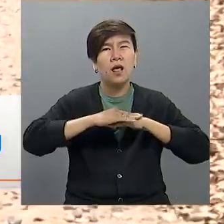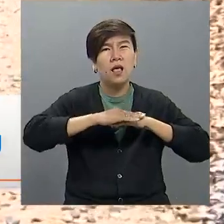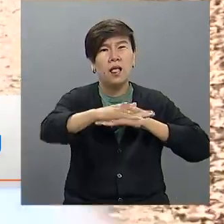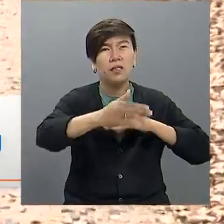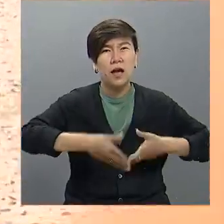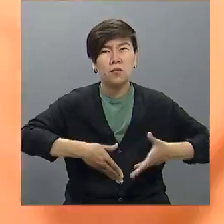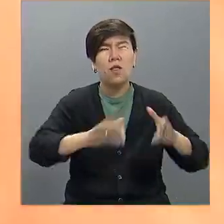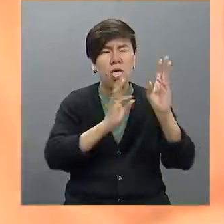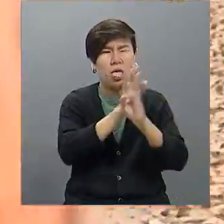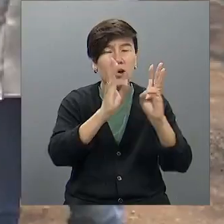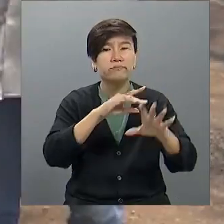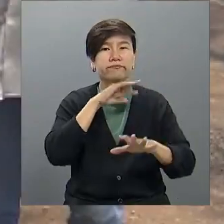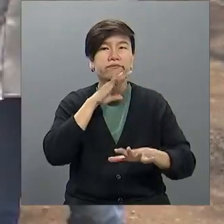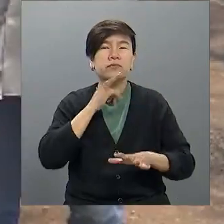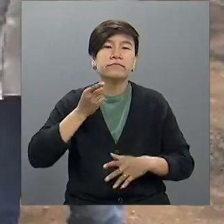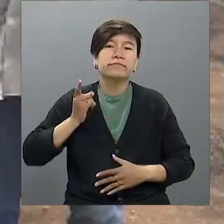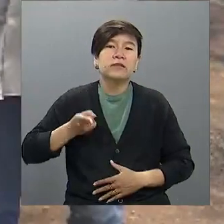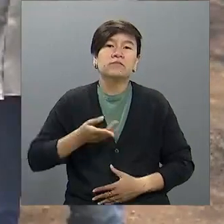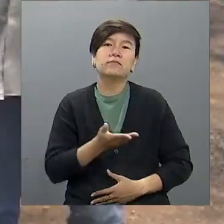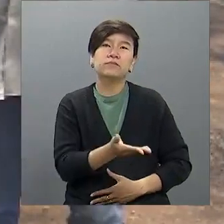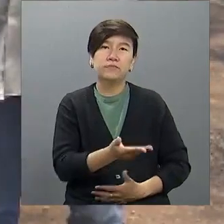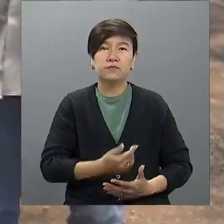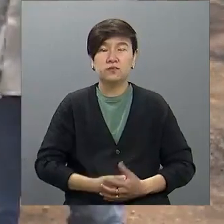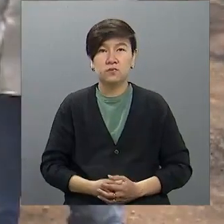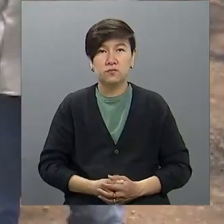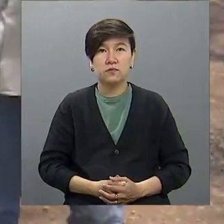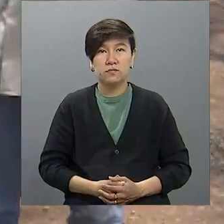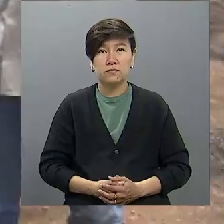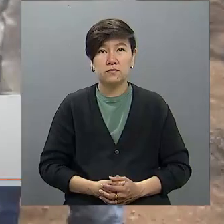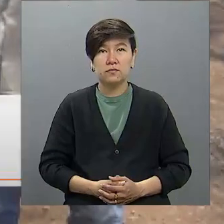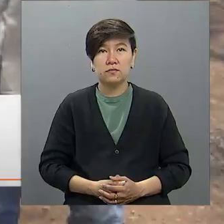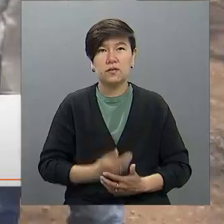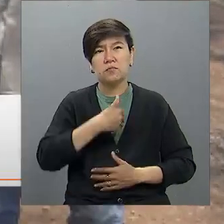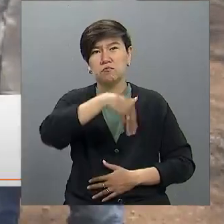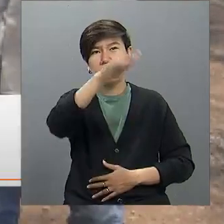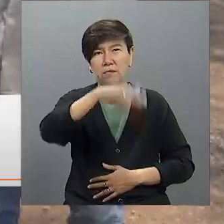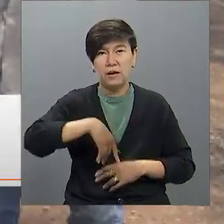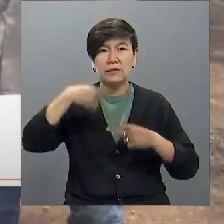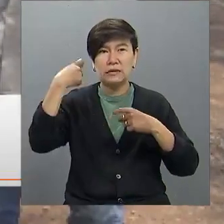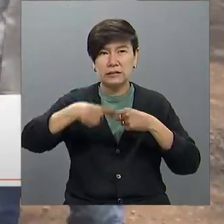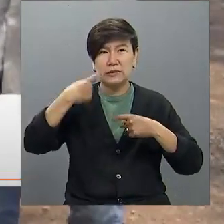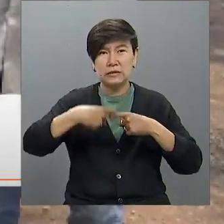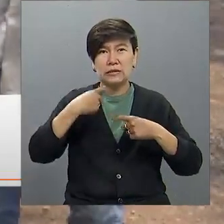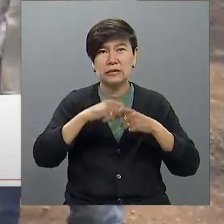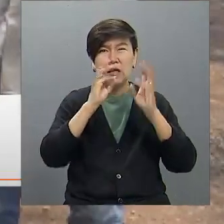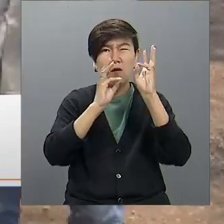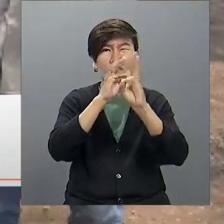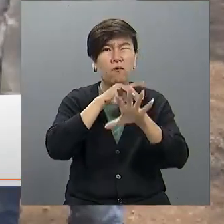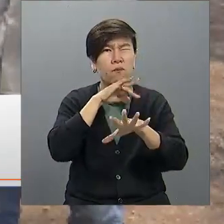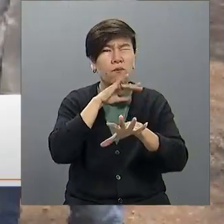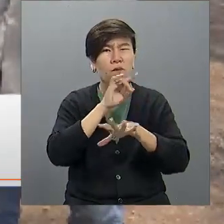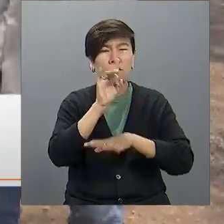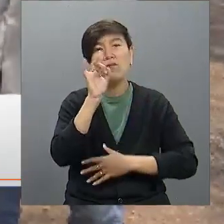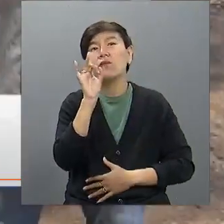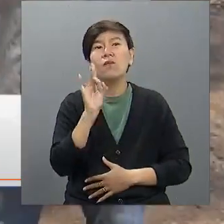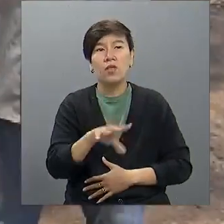การสัญจรไม่สะดวกครับ ฝุ่นก็เยอะการสัญจรลำบ